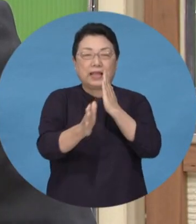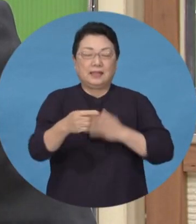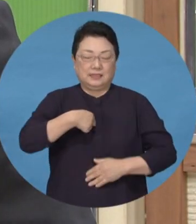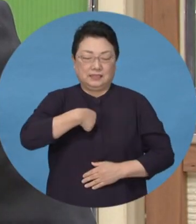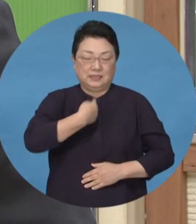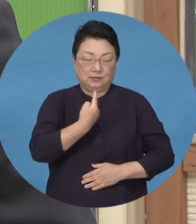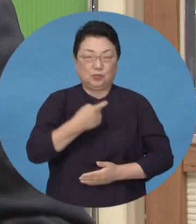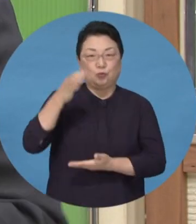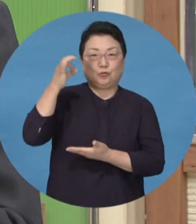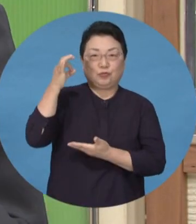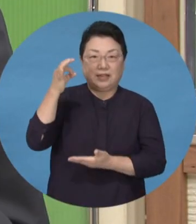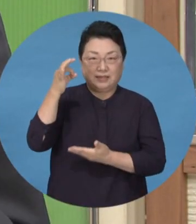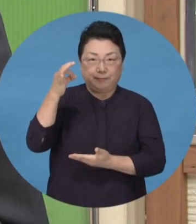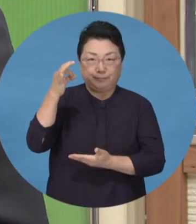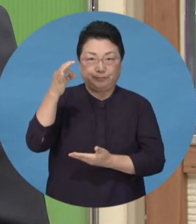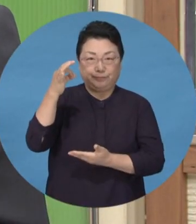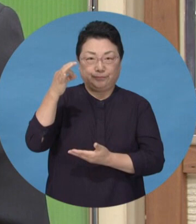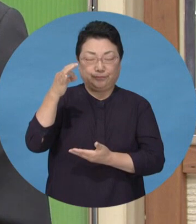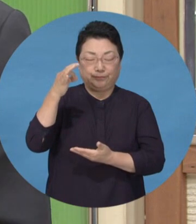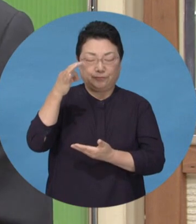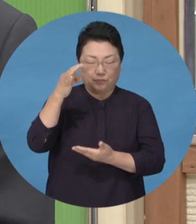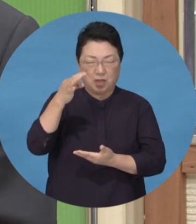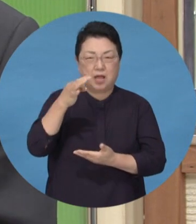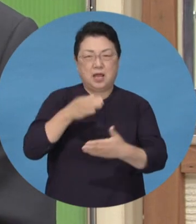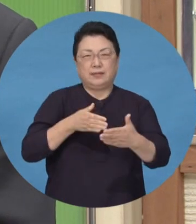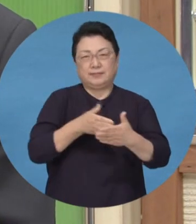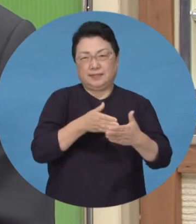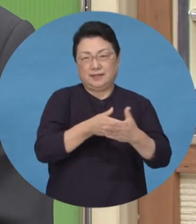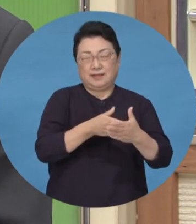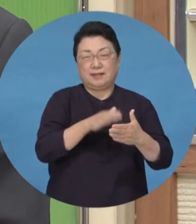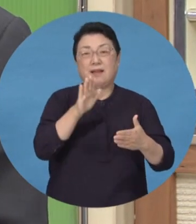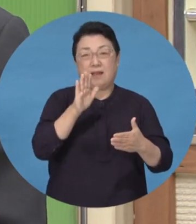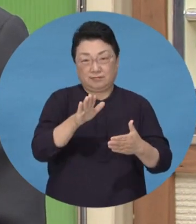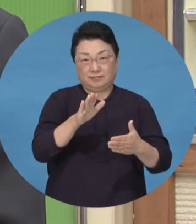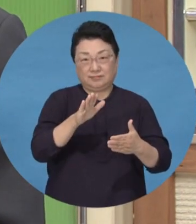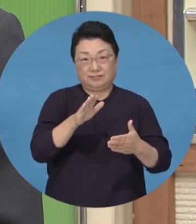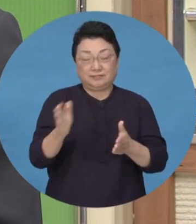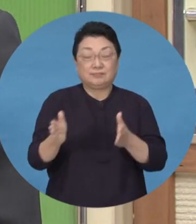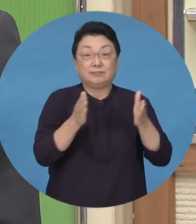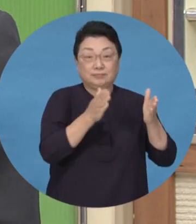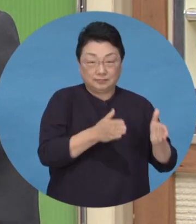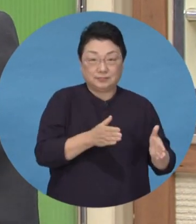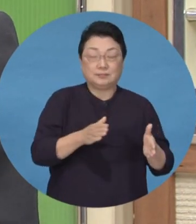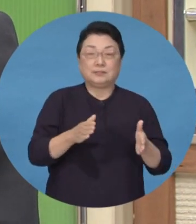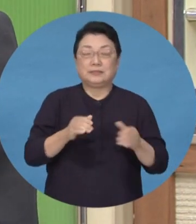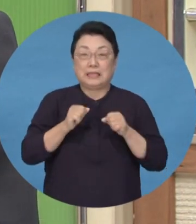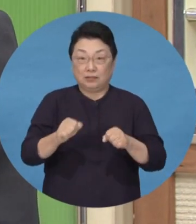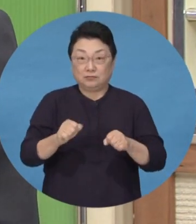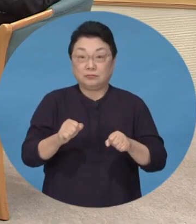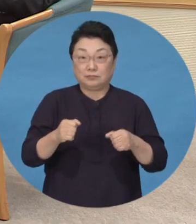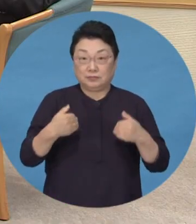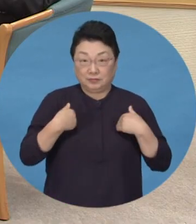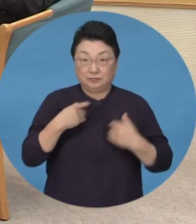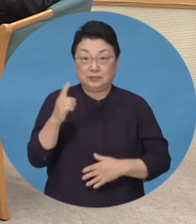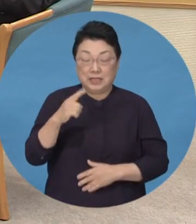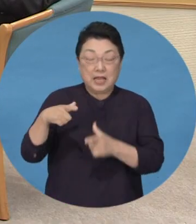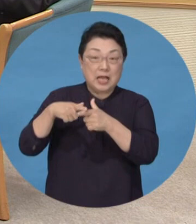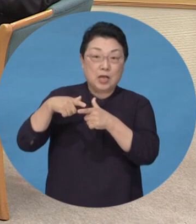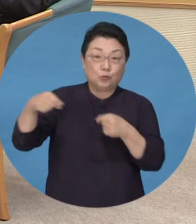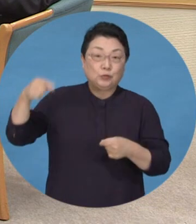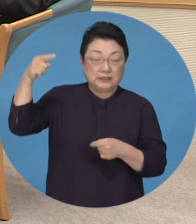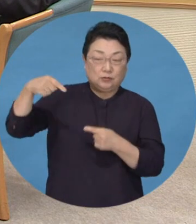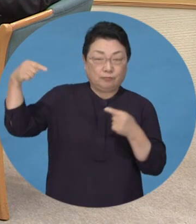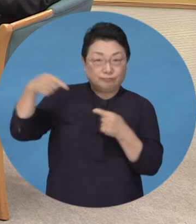財源あの今ある財源というのは限りがあるですのでまずやってやるべきは国としっかり